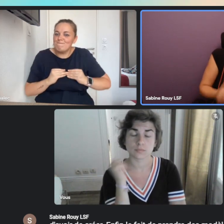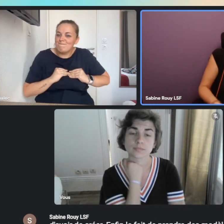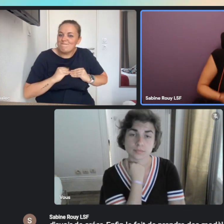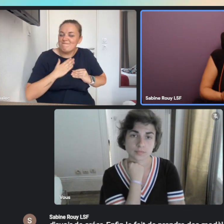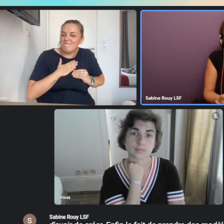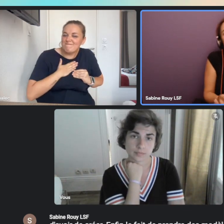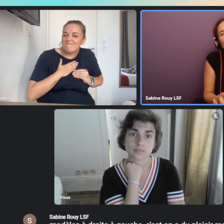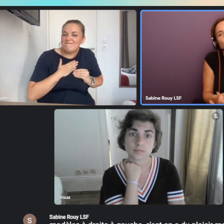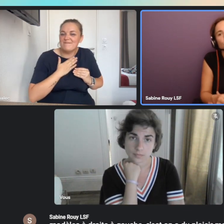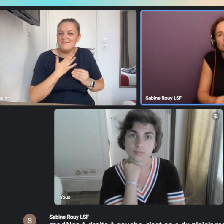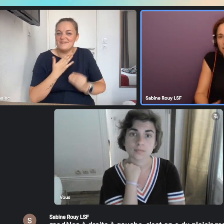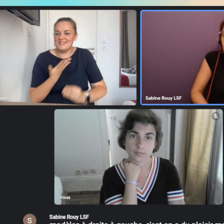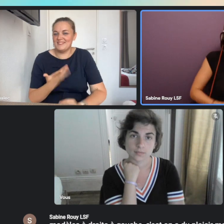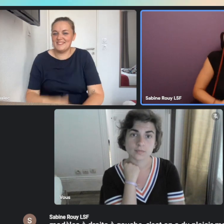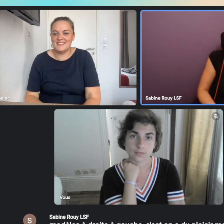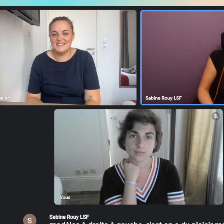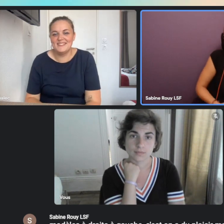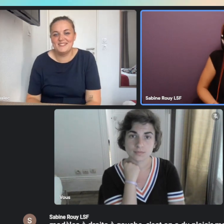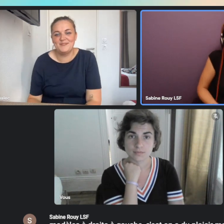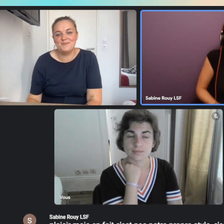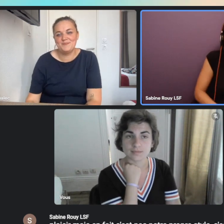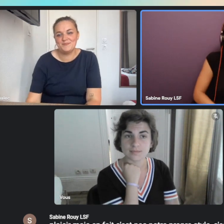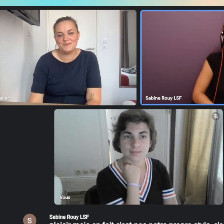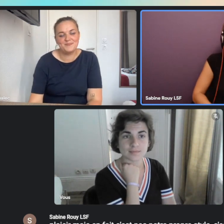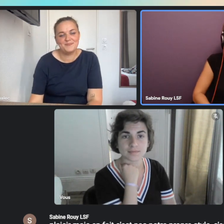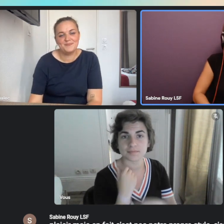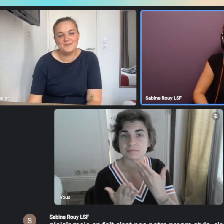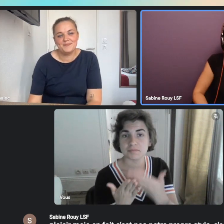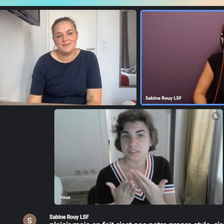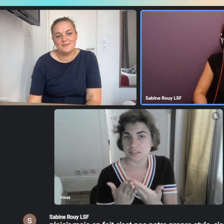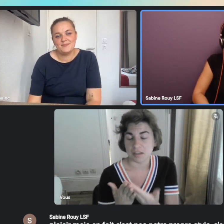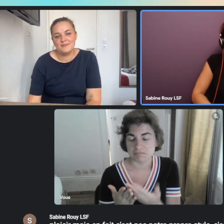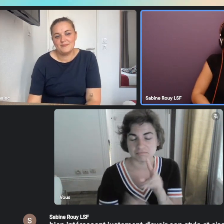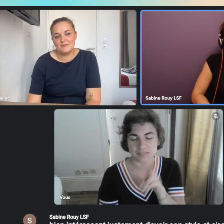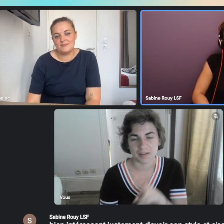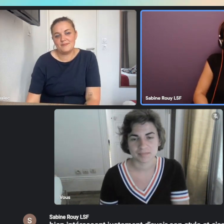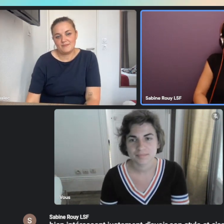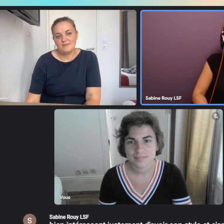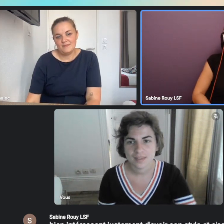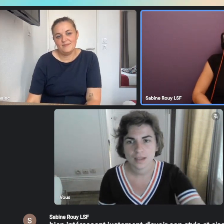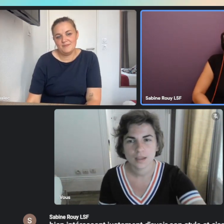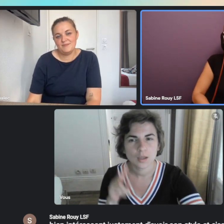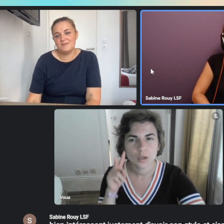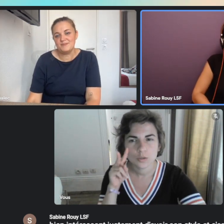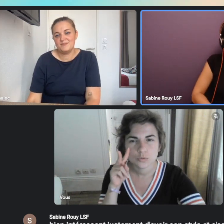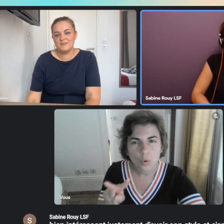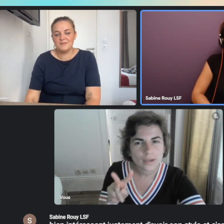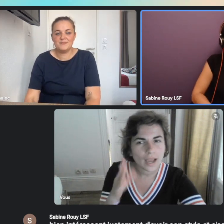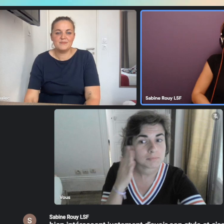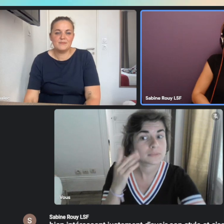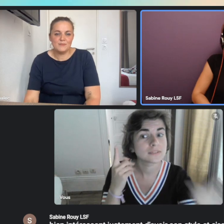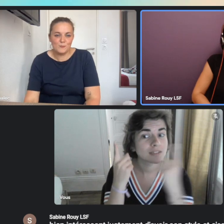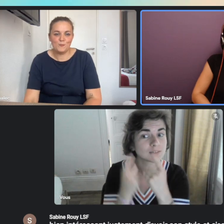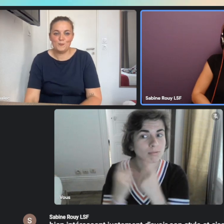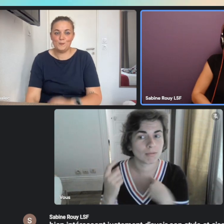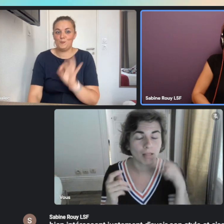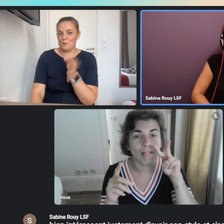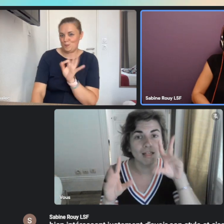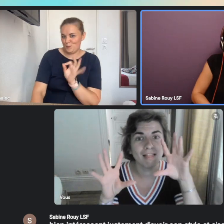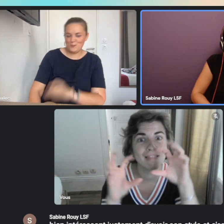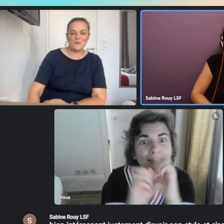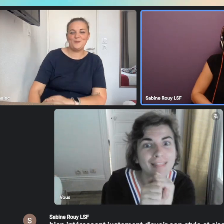ça prend un peu une forme de journal intime. Je le montre pas à tout le monde, ça m'est propre. Oui, c'est ça. Tout à fait.